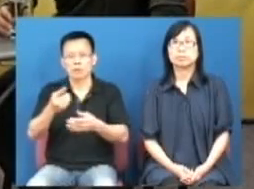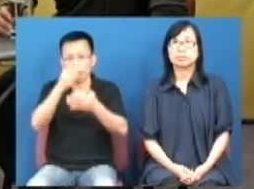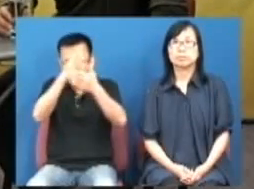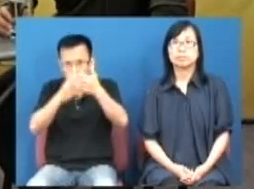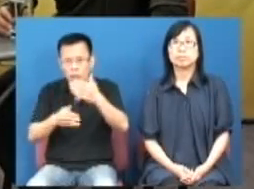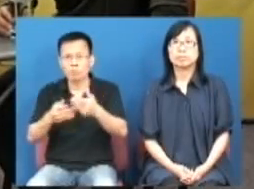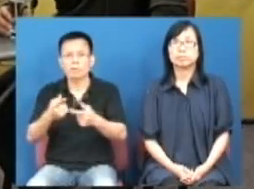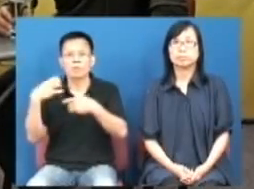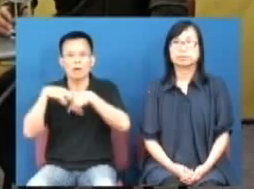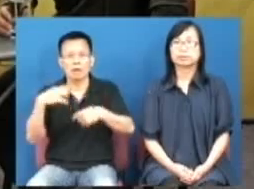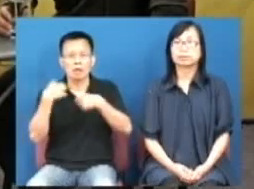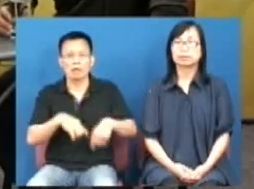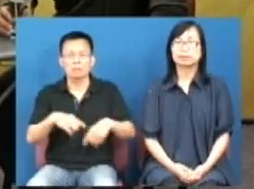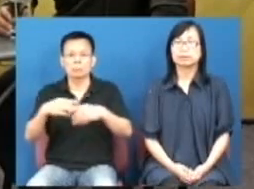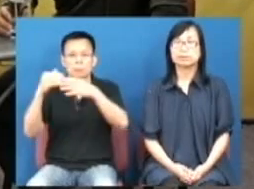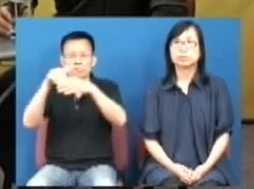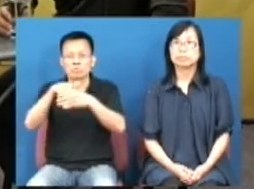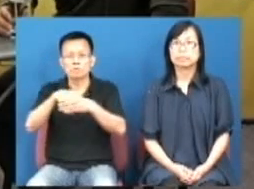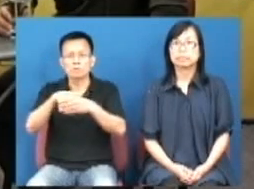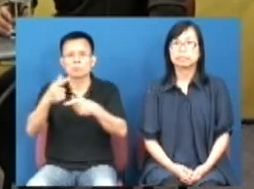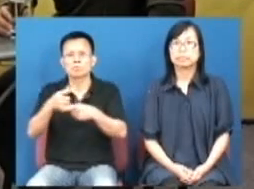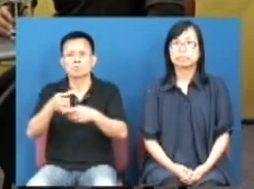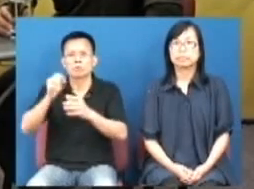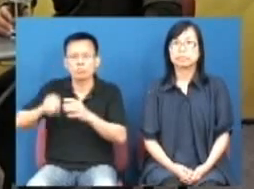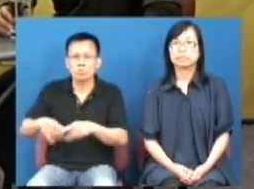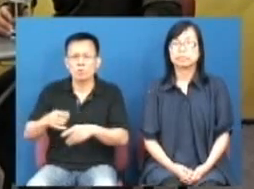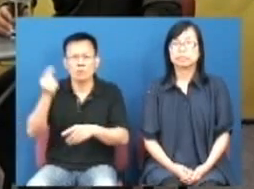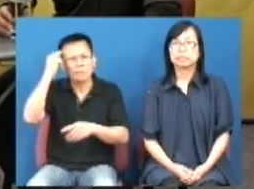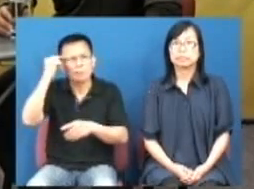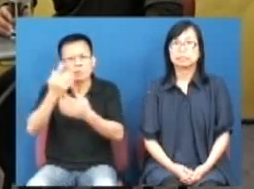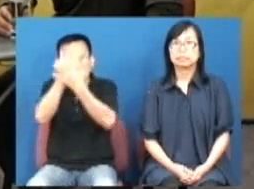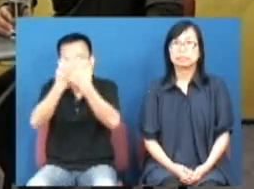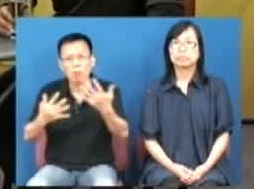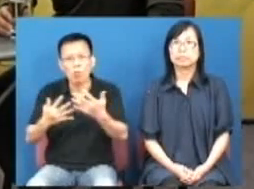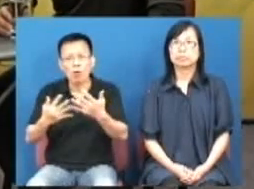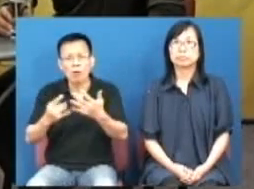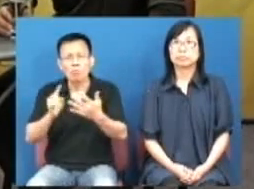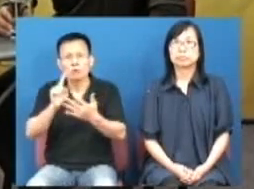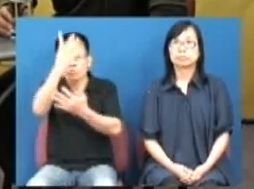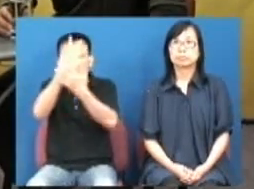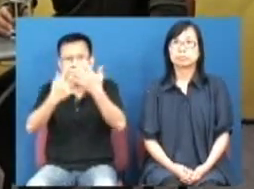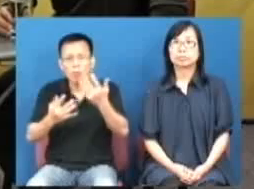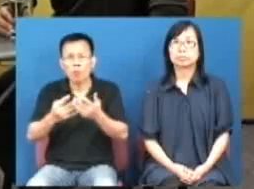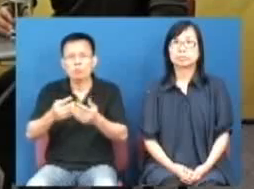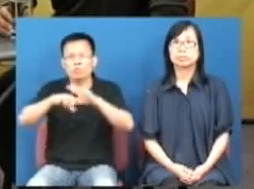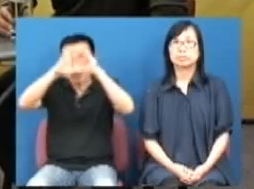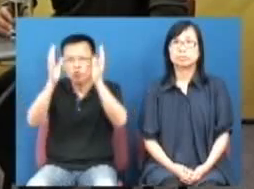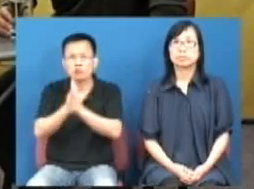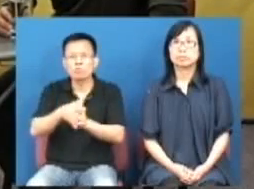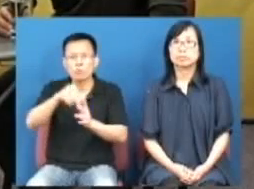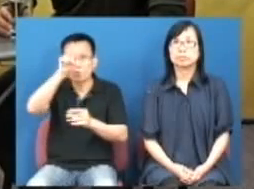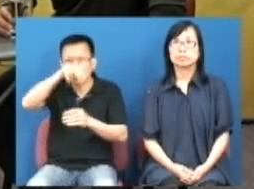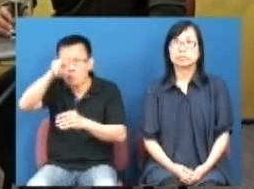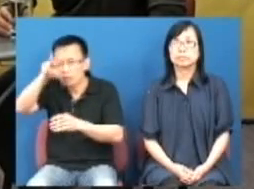分啫。 嗯， 真係多鬼餘，啲人識唔識上網嘅咧？真係上網有個 menu 會睇曬噶嘛。我譬如我呢